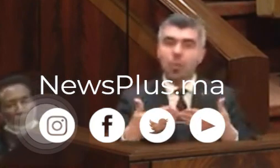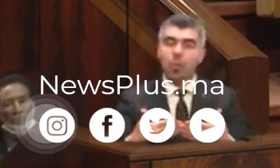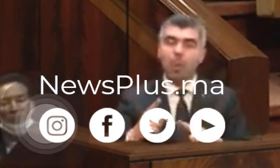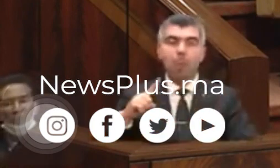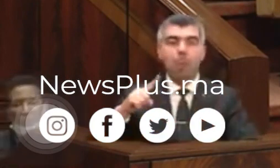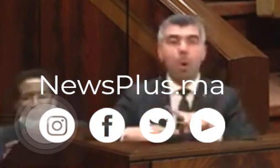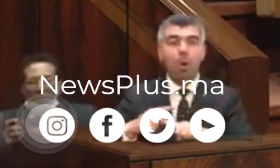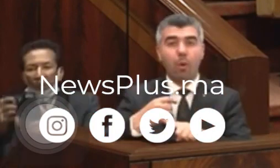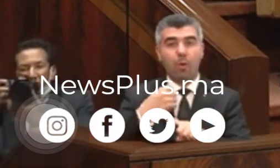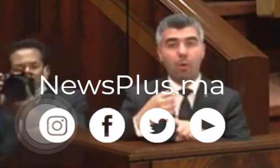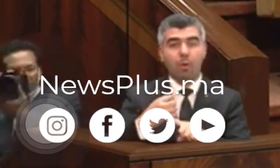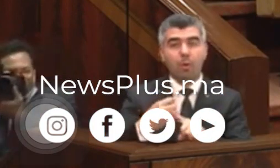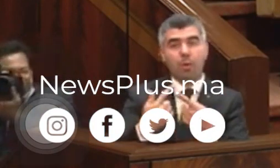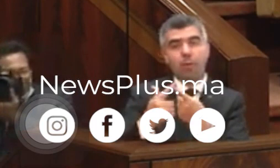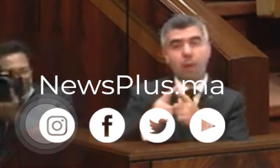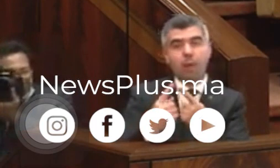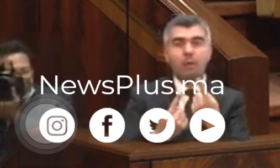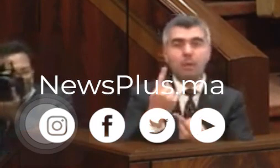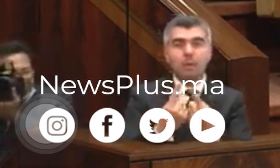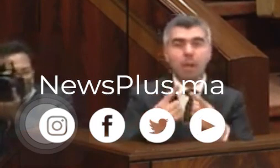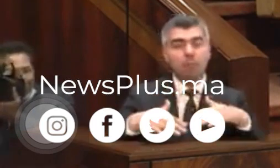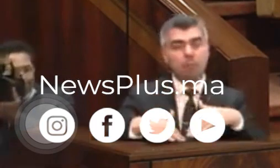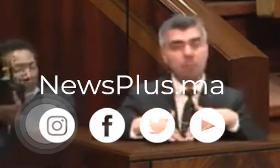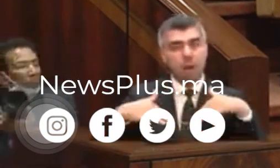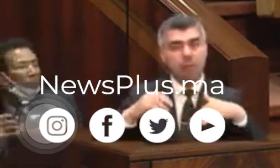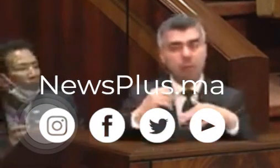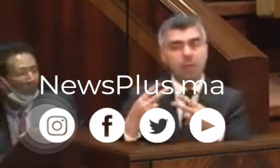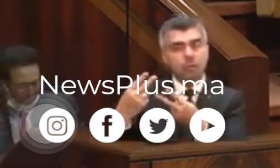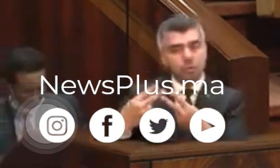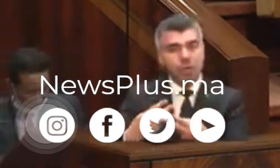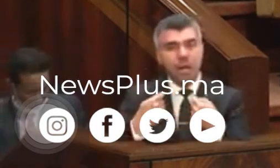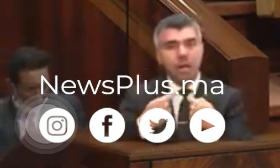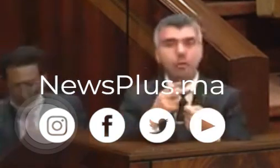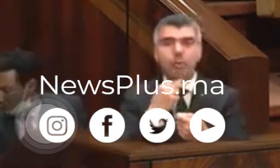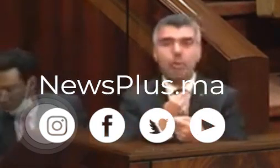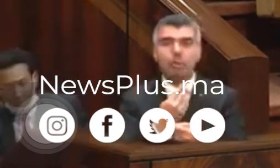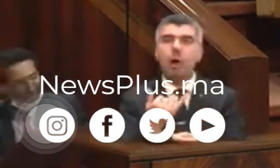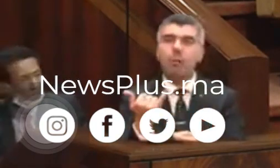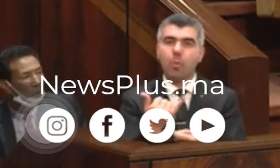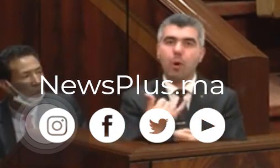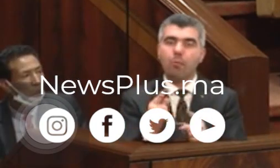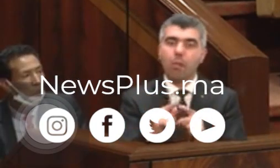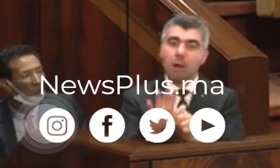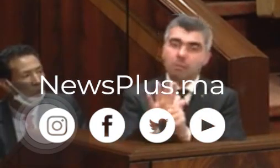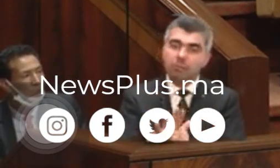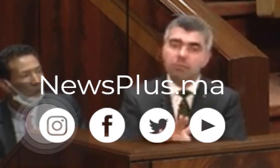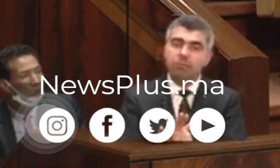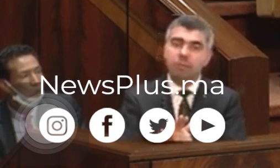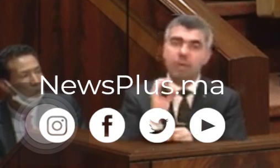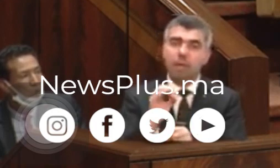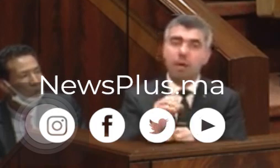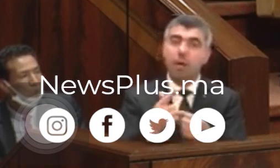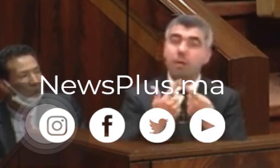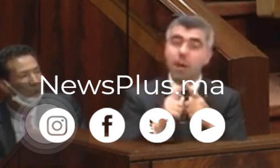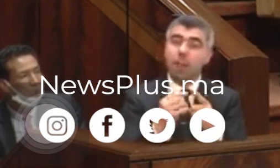راه تأويل بأن راه البرلمان إلا قلنا يجي رئيس الحكومة وما جا، بالعكس غيكون تبخيس عمل البرلمان إلا البرلمان ما أشار